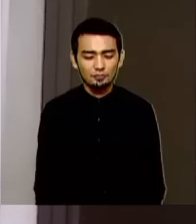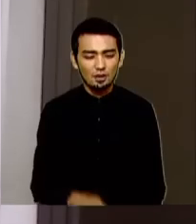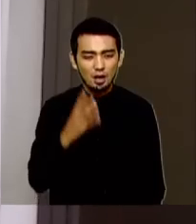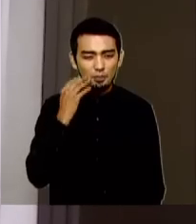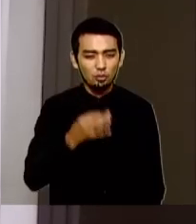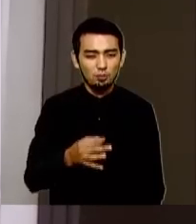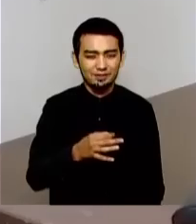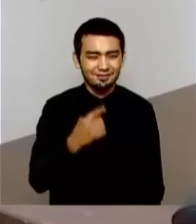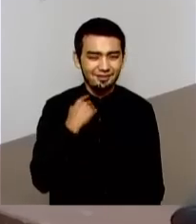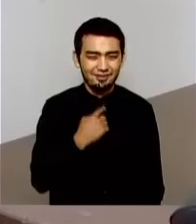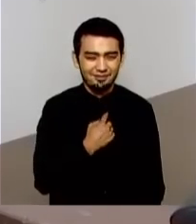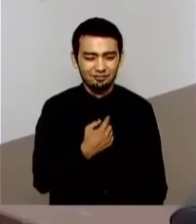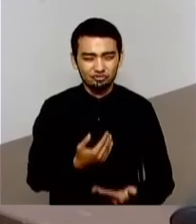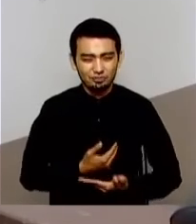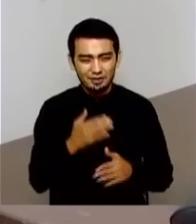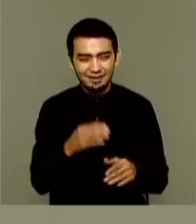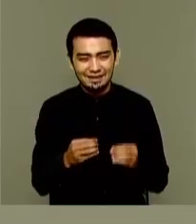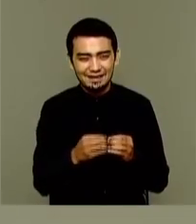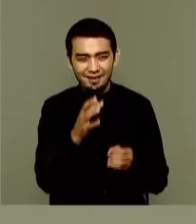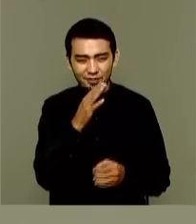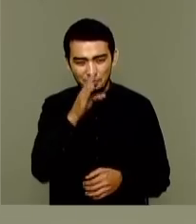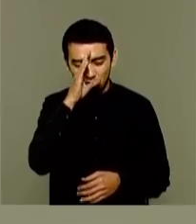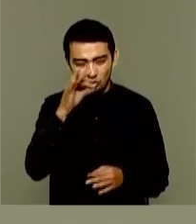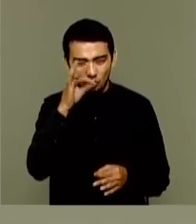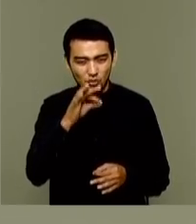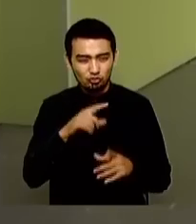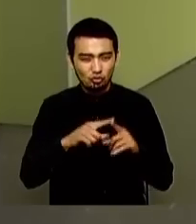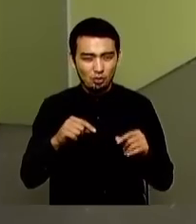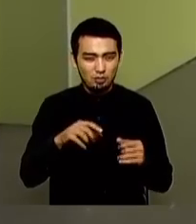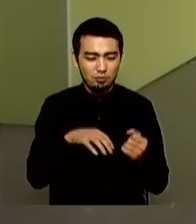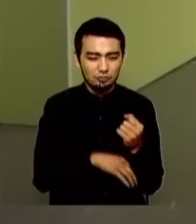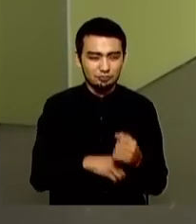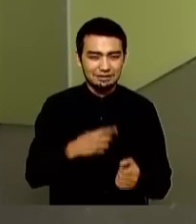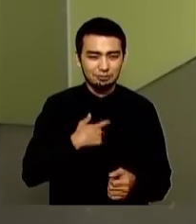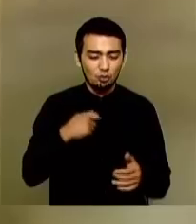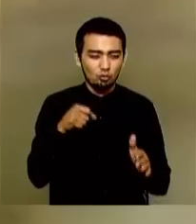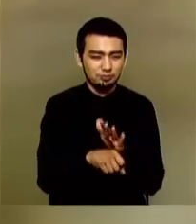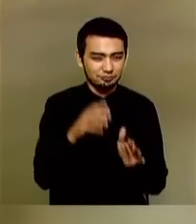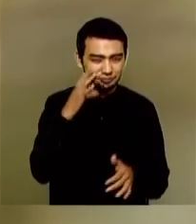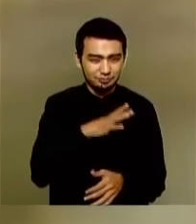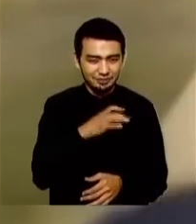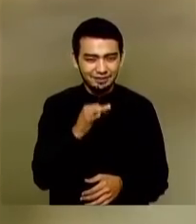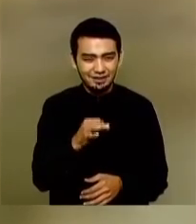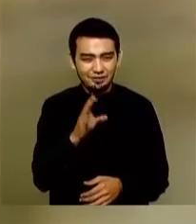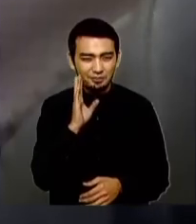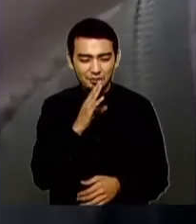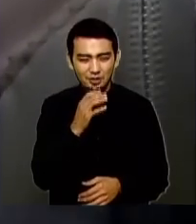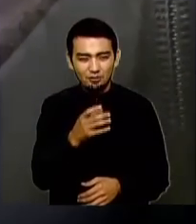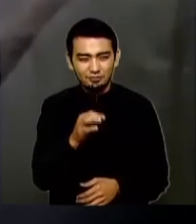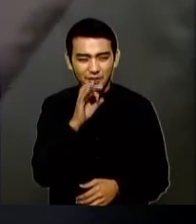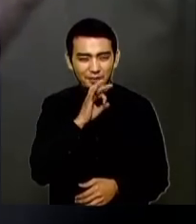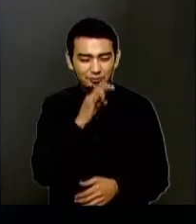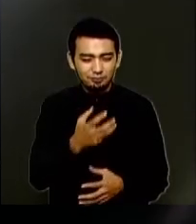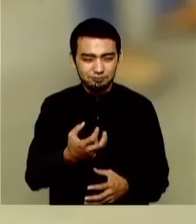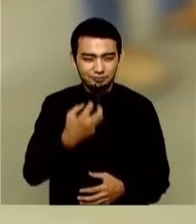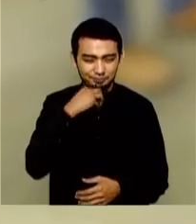Алматы облысы Талғар ауданында 10 жастағы бала мектептегі буллинг деңгейін өмірімен қоштаспақшы болды. Бір ус дәрі ішіп анасына қалдырған хатында ол